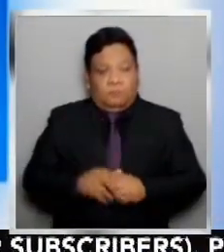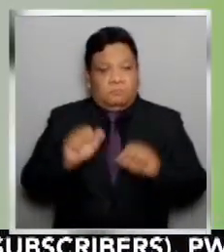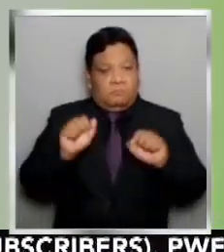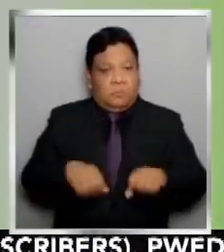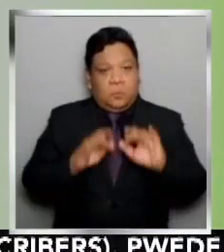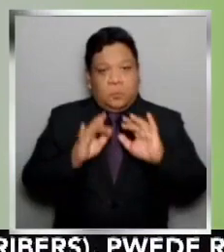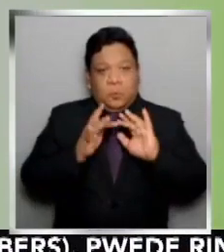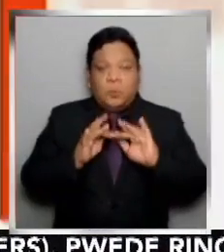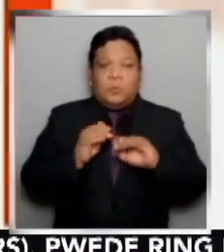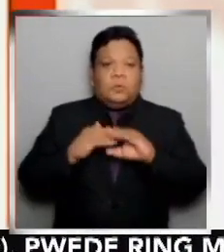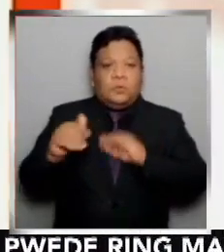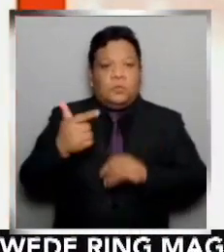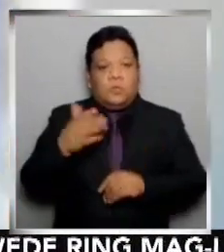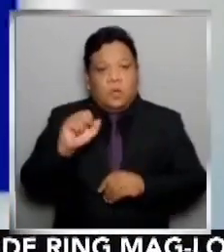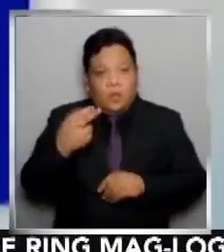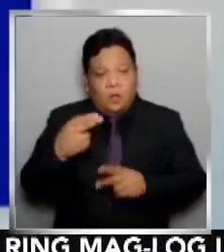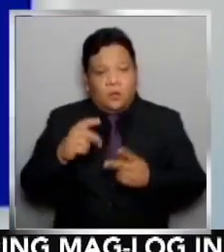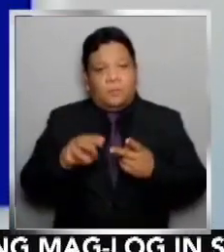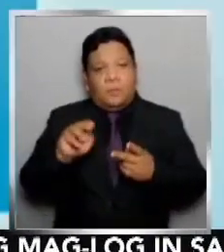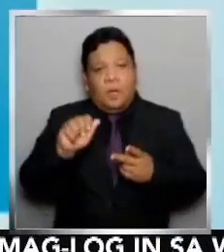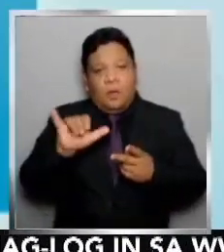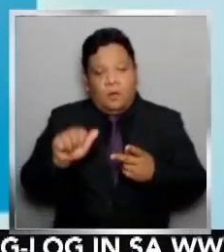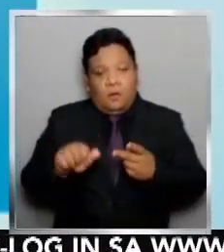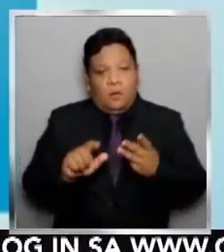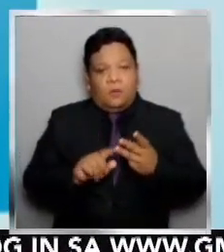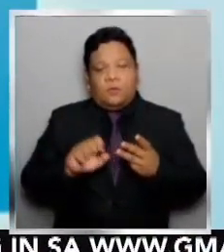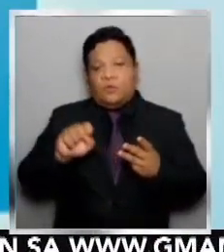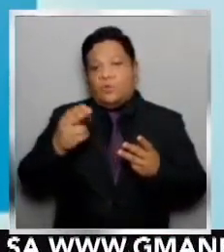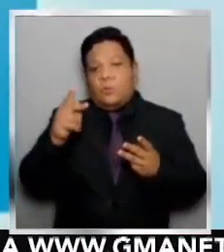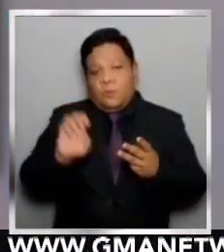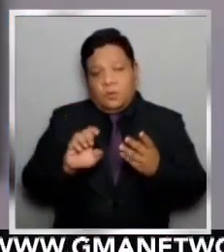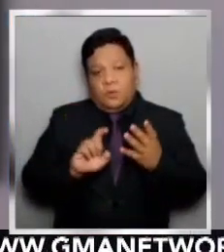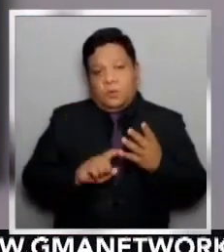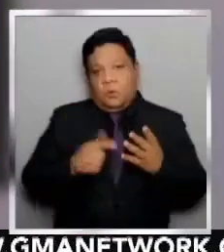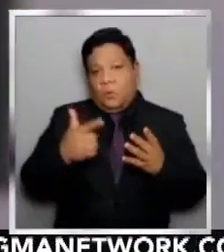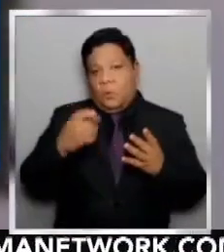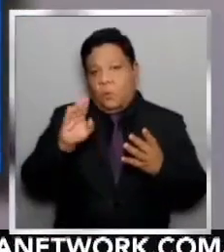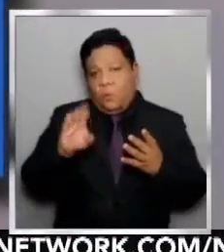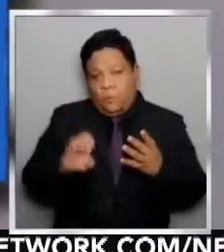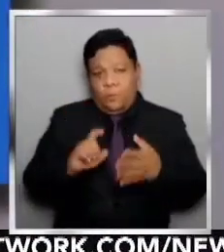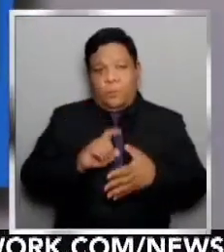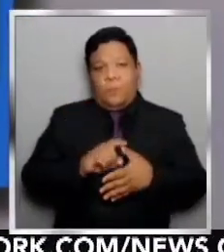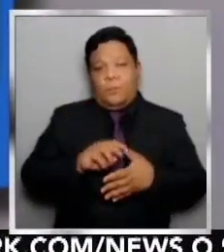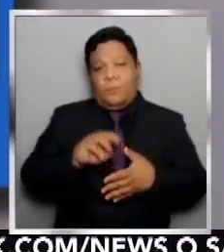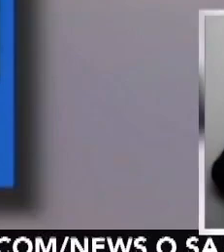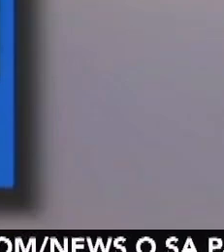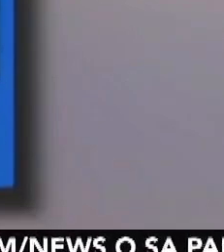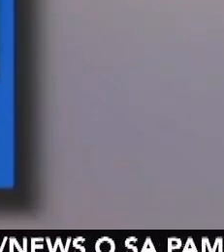GCash, Paymaya, Shopee, Globe Rewards, Metrobank Credit Card at Lazada.